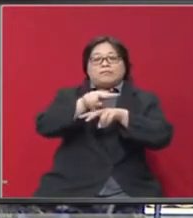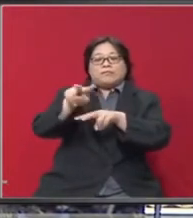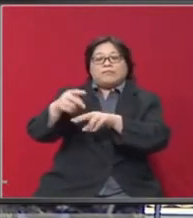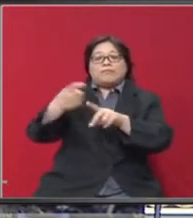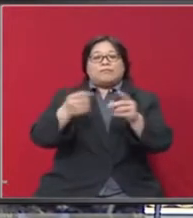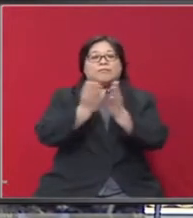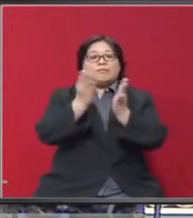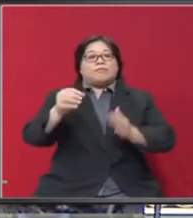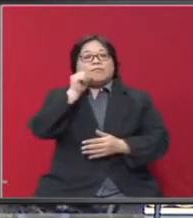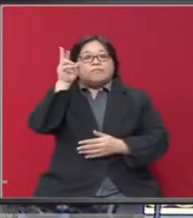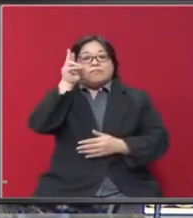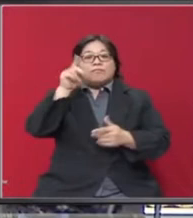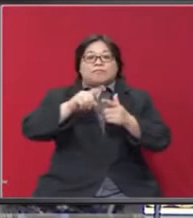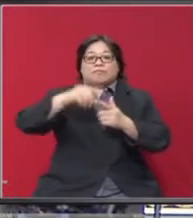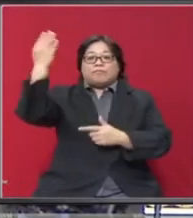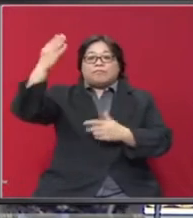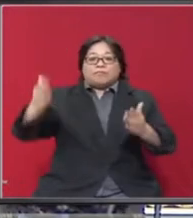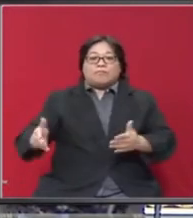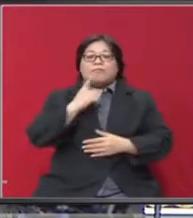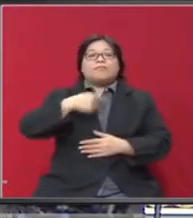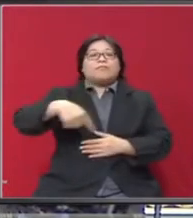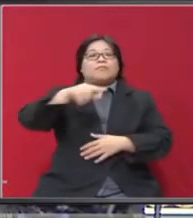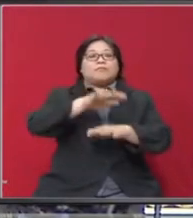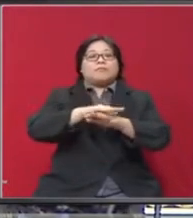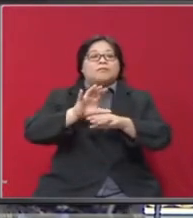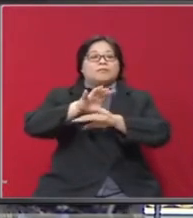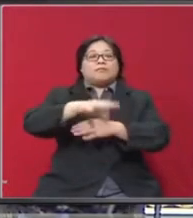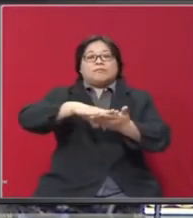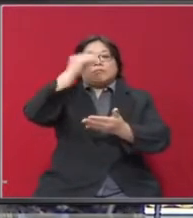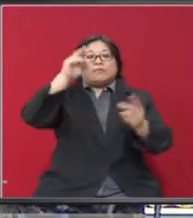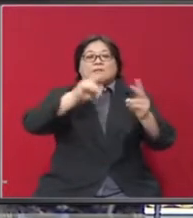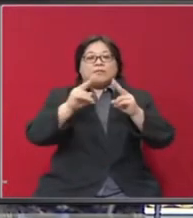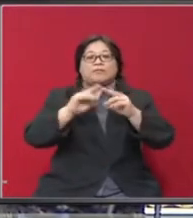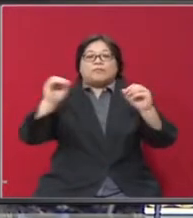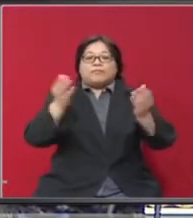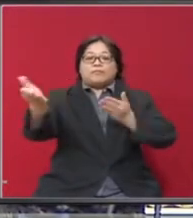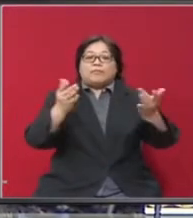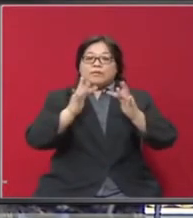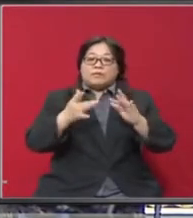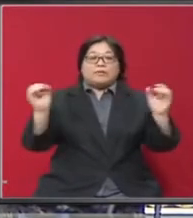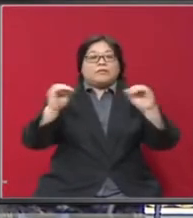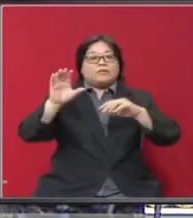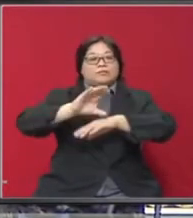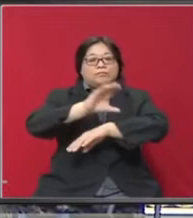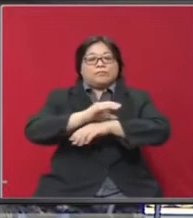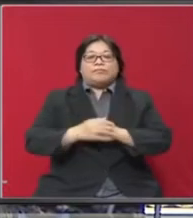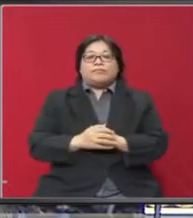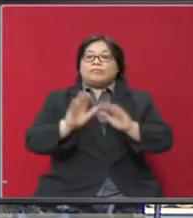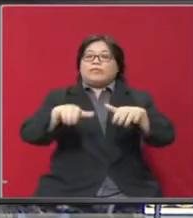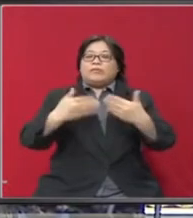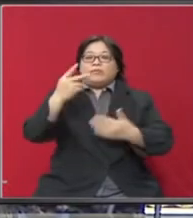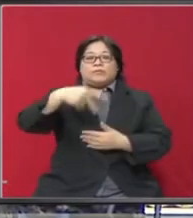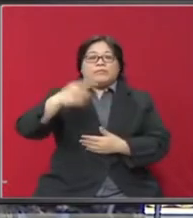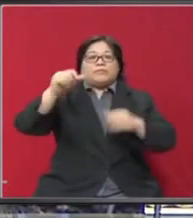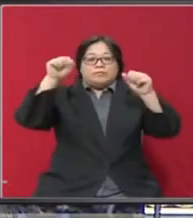sini ataupun happen cara ramai tepat sebelah jadi di kampung tidak ada kemudian internet tidak ada komite Bagaimanakah